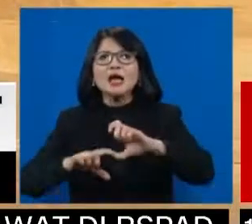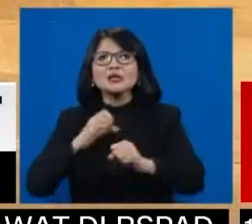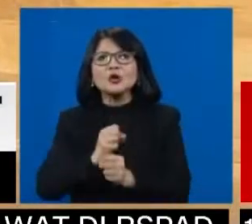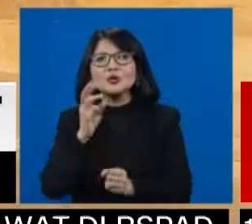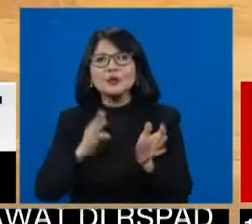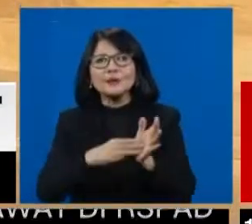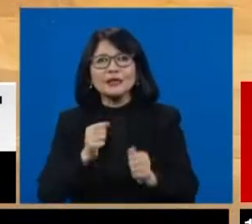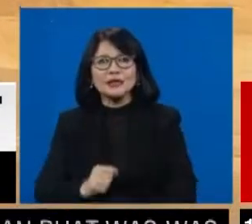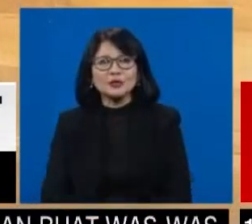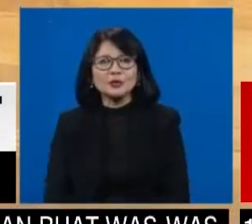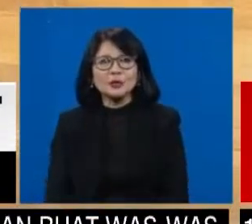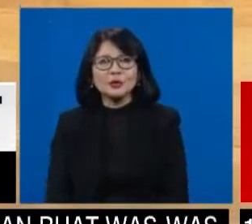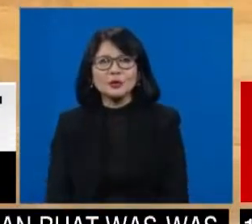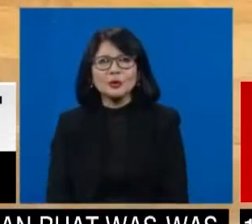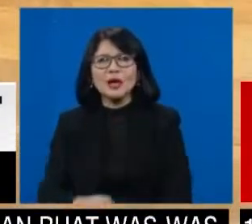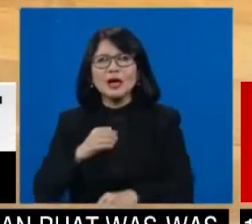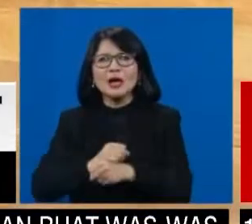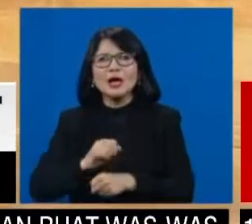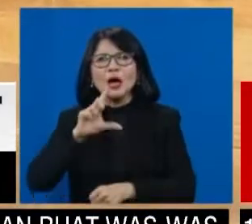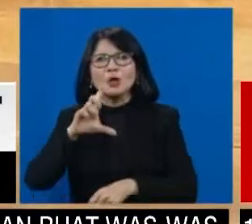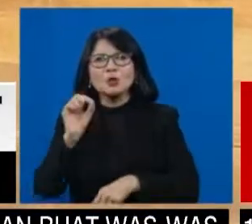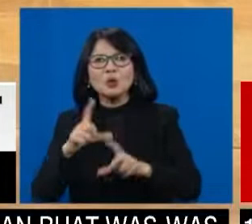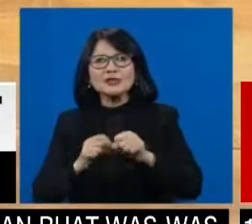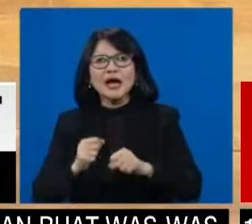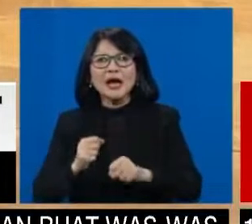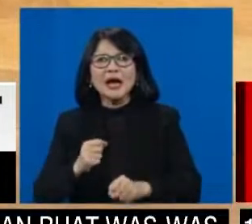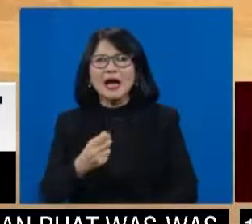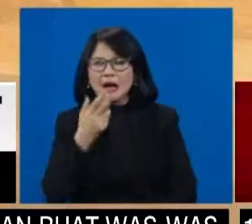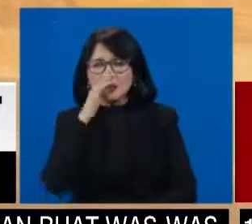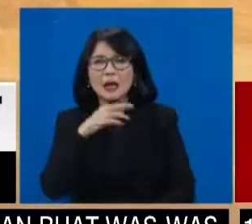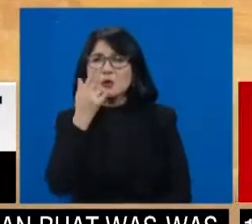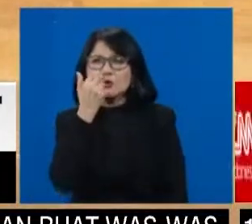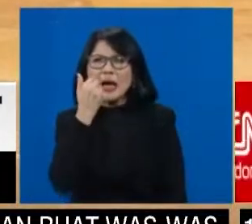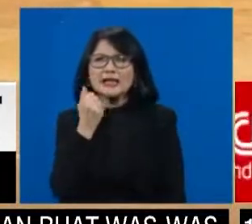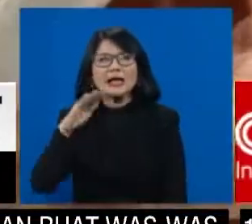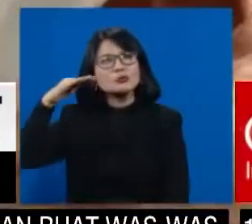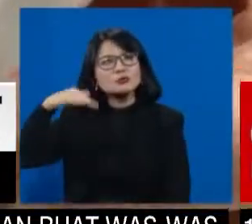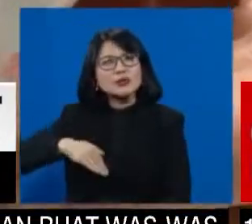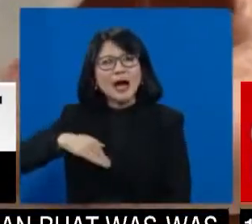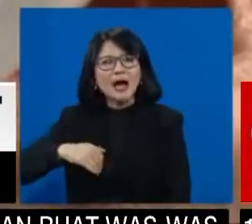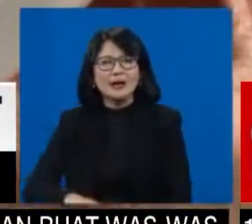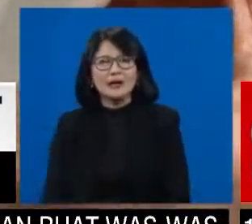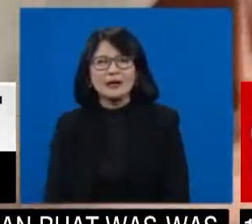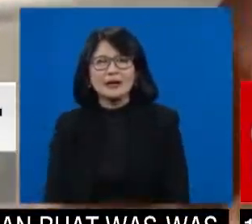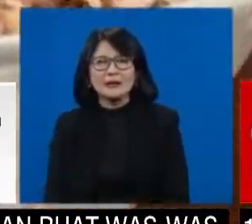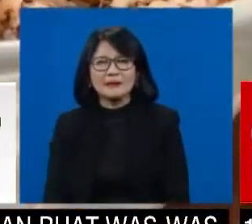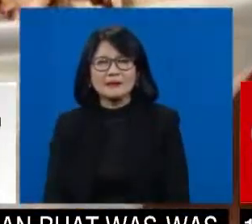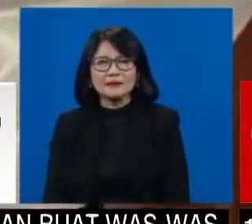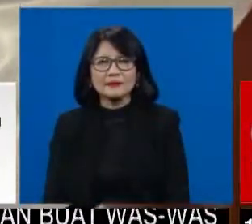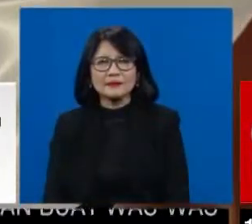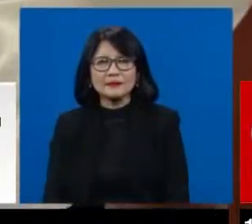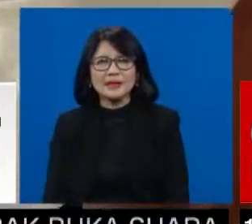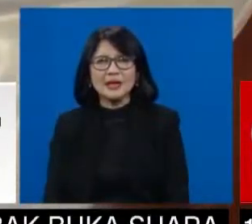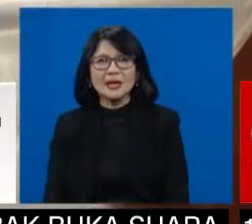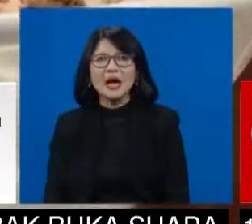kandungan glukosanya juga bagus itu, rendah ya, gitu kan, dibandingkan dengan yang lain gitu. Setidaknya